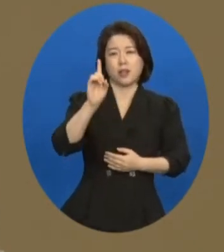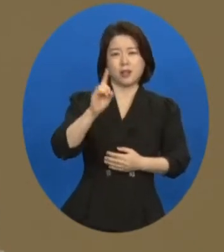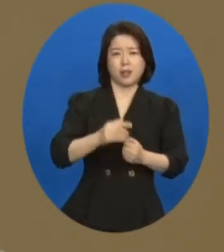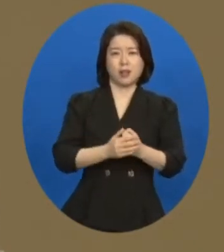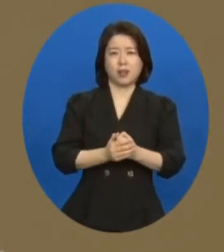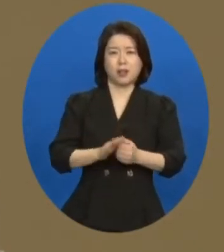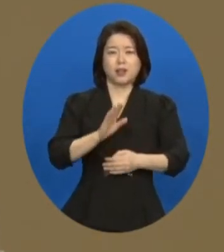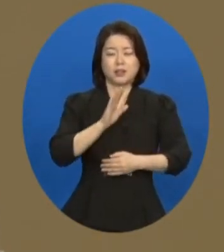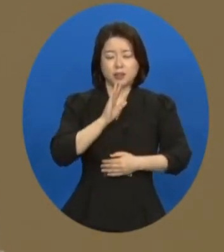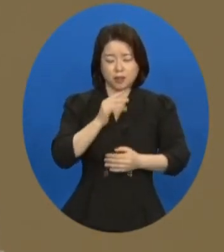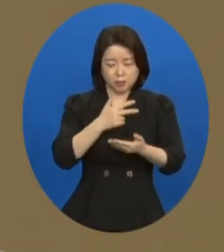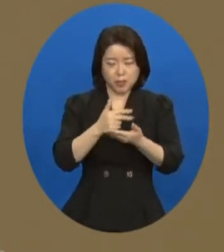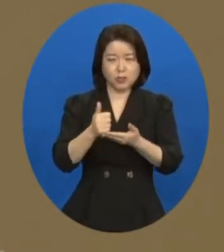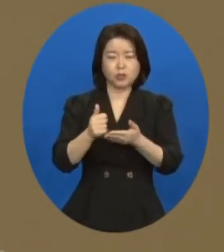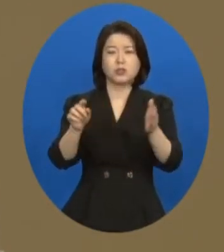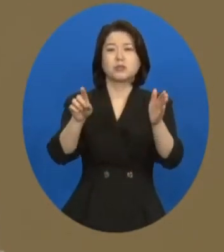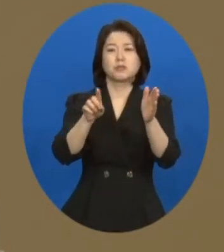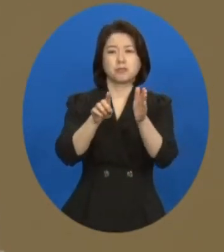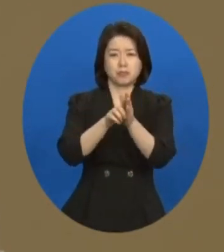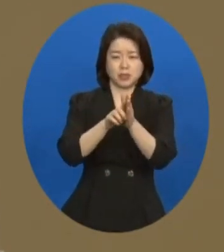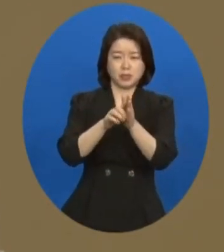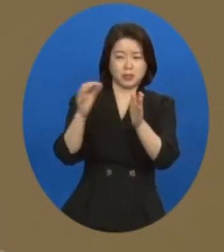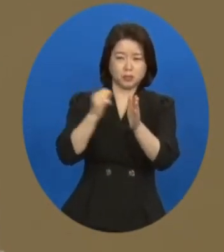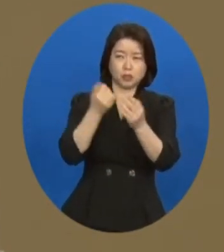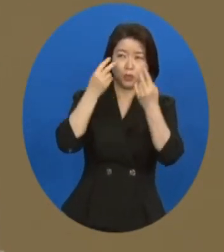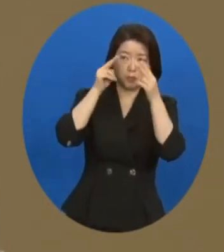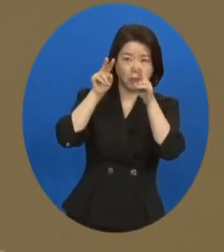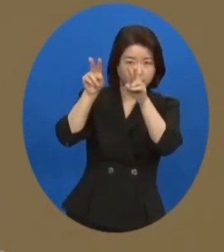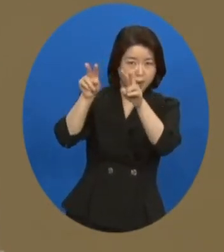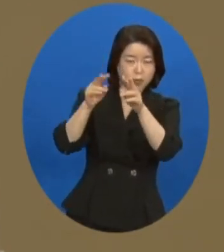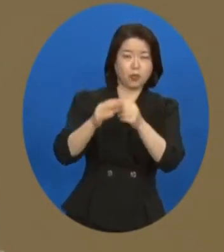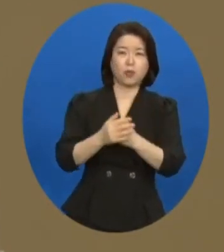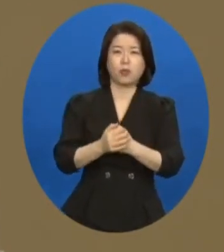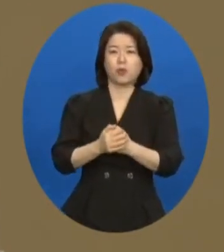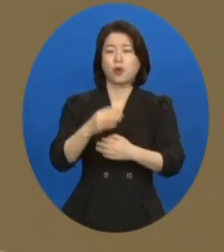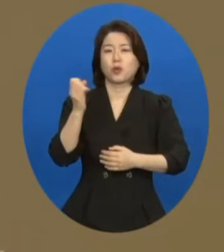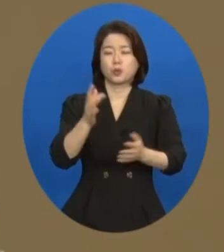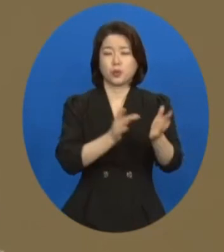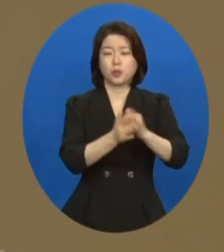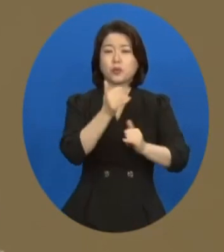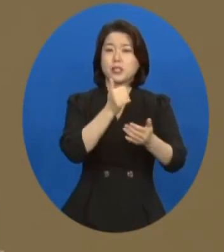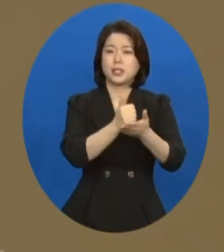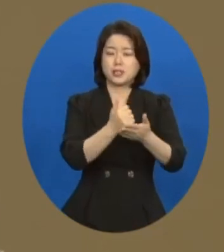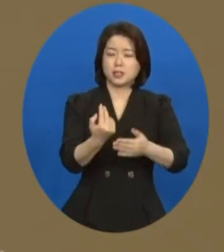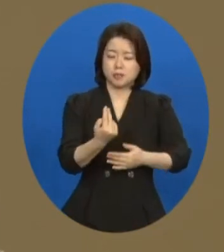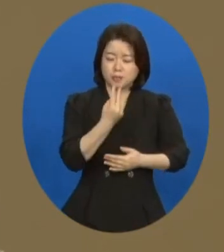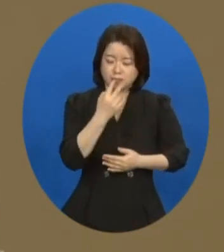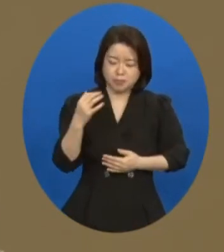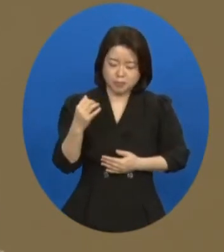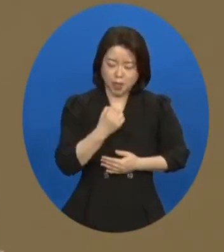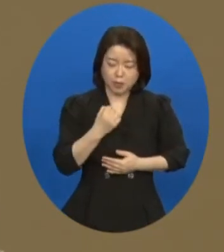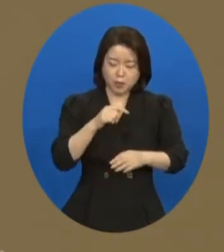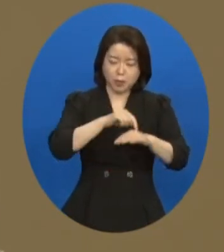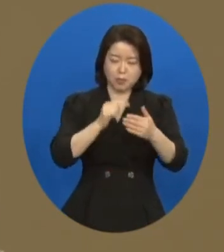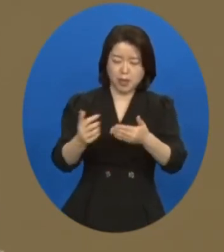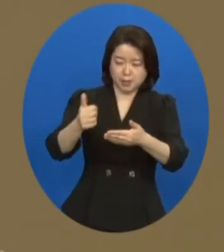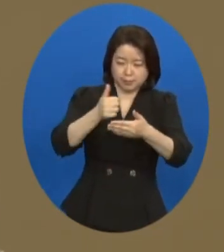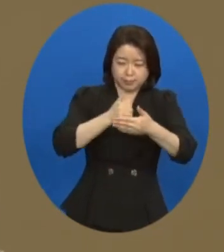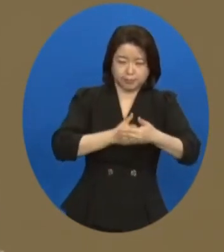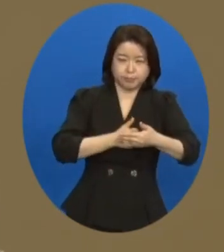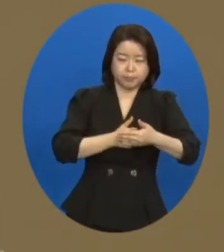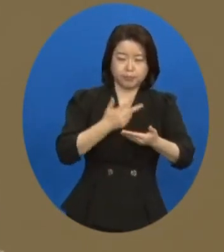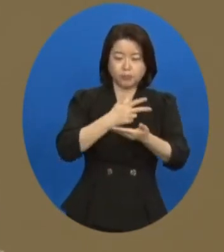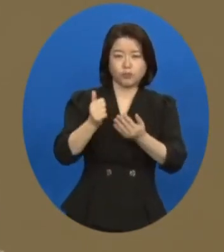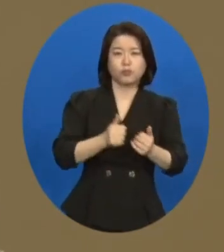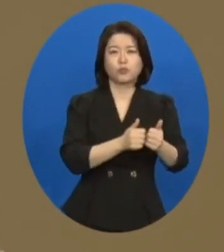정말 주님을 믿음으로 밟고 그리고 예수님을 생명으로 마음에 영접하고 준이가